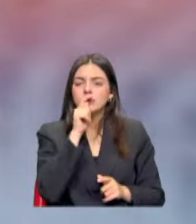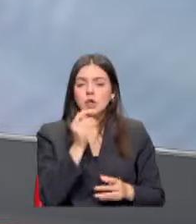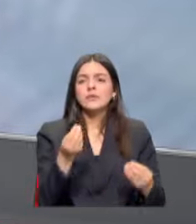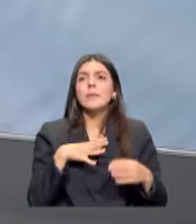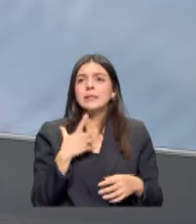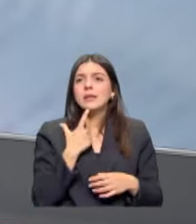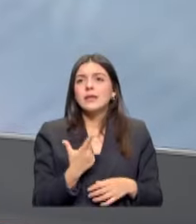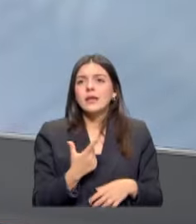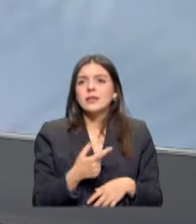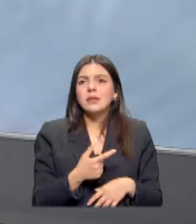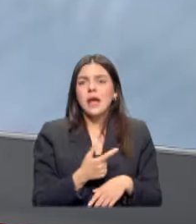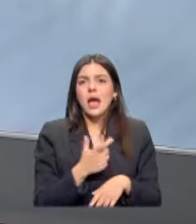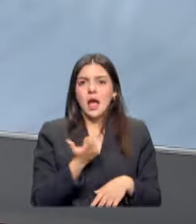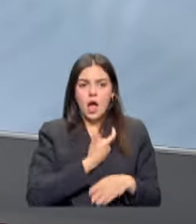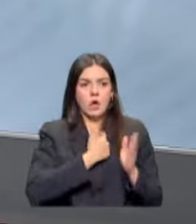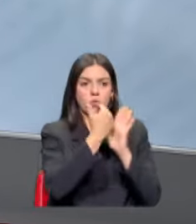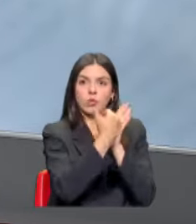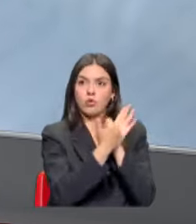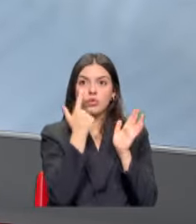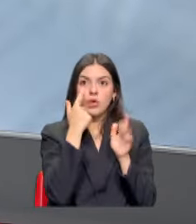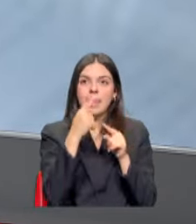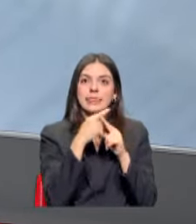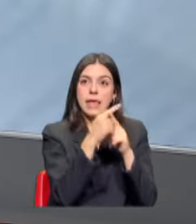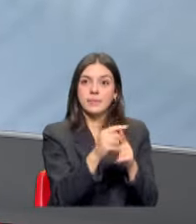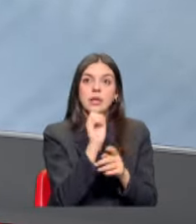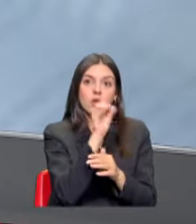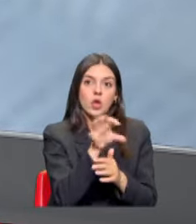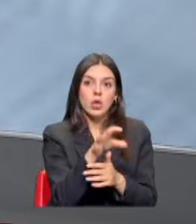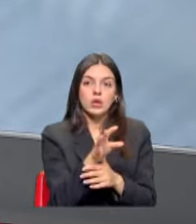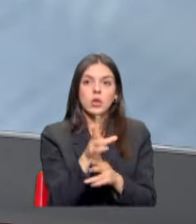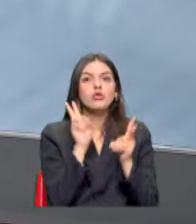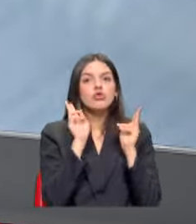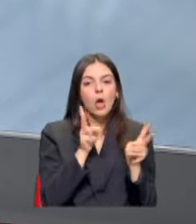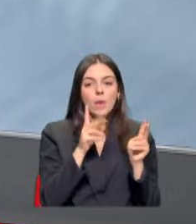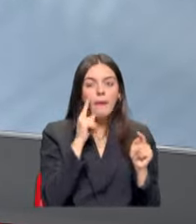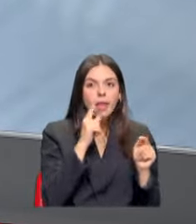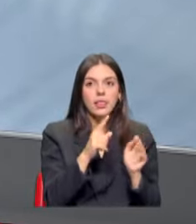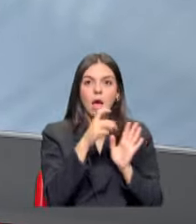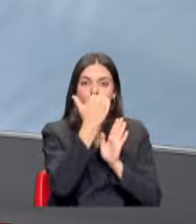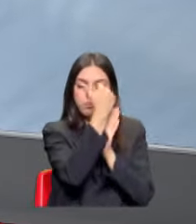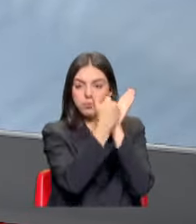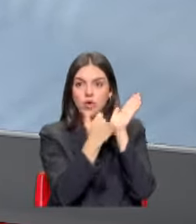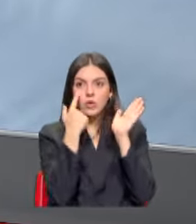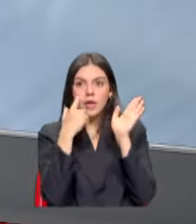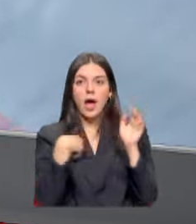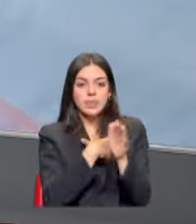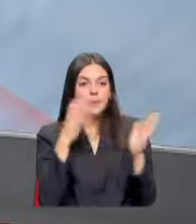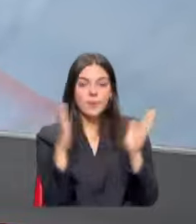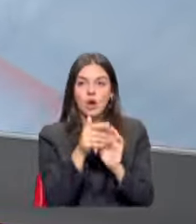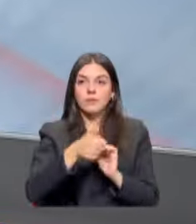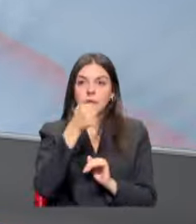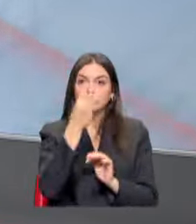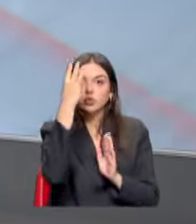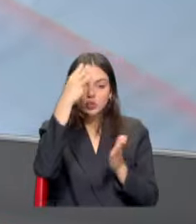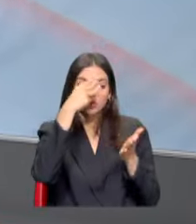derken yasal mevzuatlar üzerinden gösterdi bu tepkiyi sevgili izleyenler. Normal şartlarda protokol sıralamasında ana muhalefetin lideri